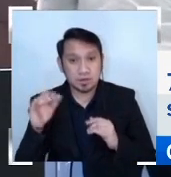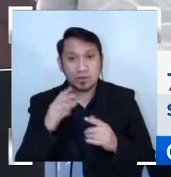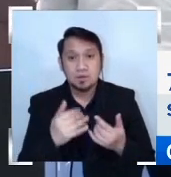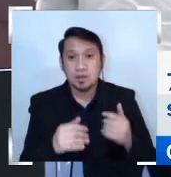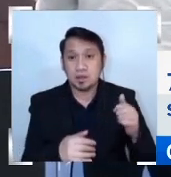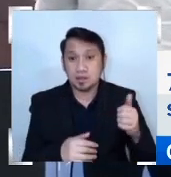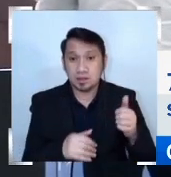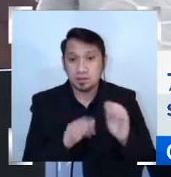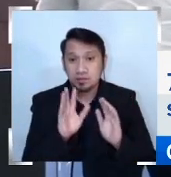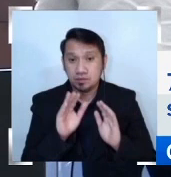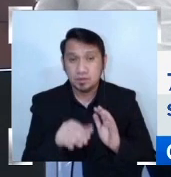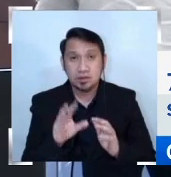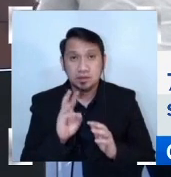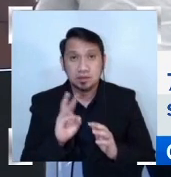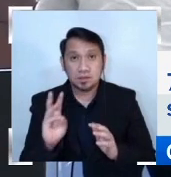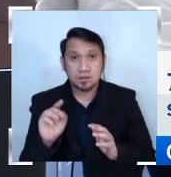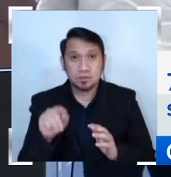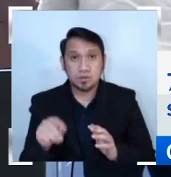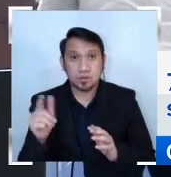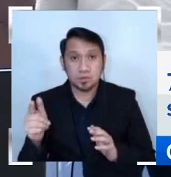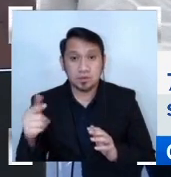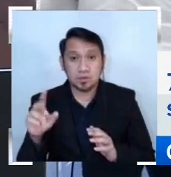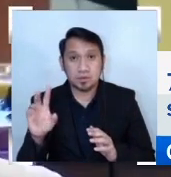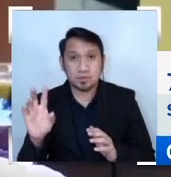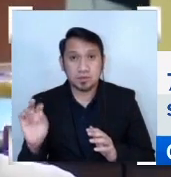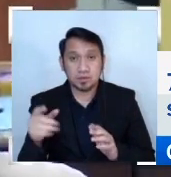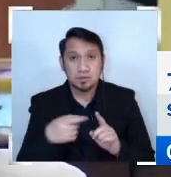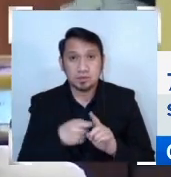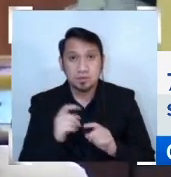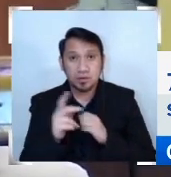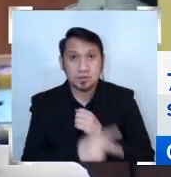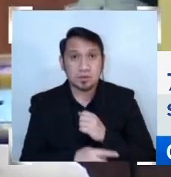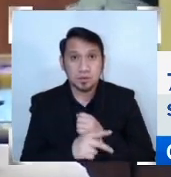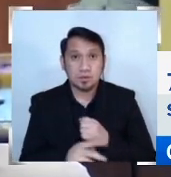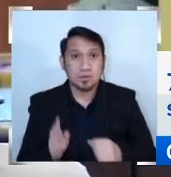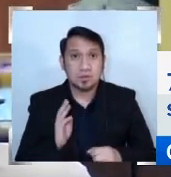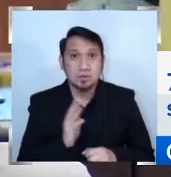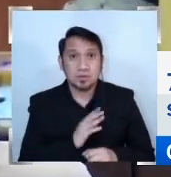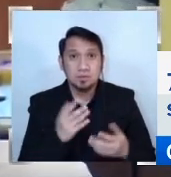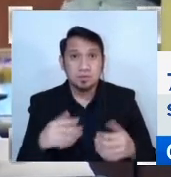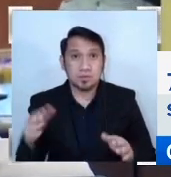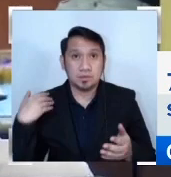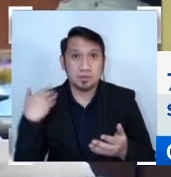10:50 p.m., 66.26% na ng COCs mula sa Provincial Boards of Canvassers ang dumating,